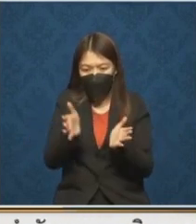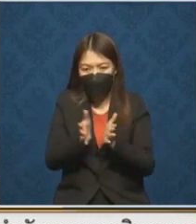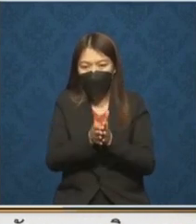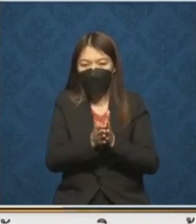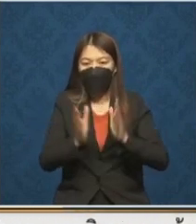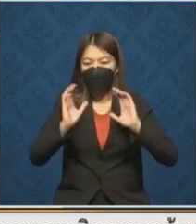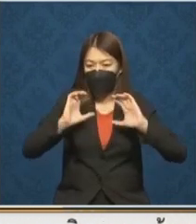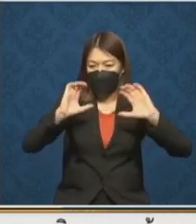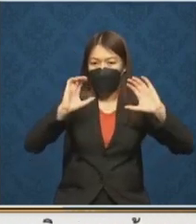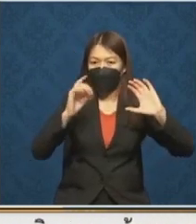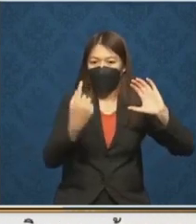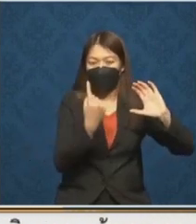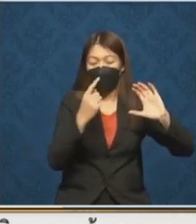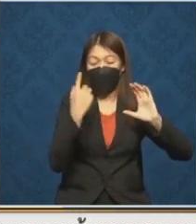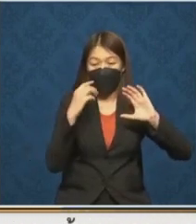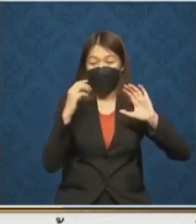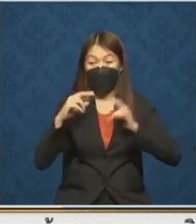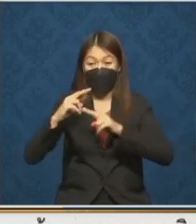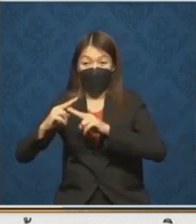ของรฐยัไม่เอาทรินของเอก Bringing